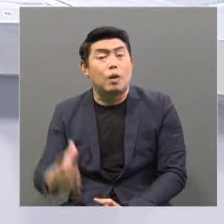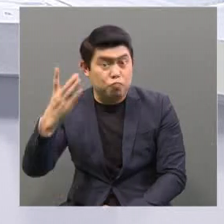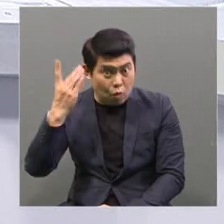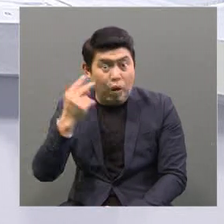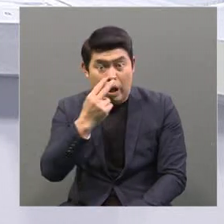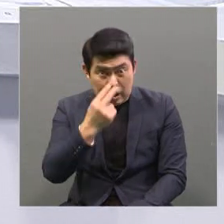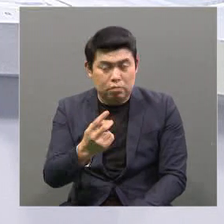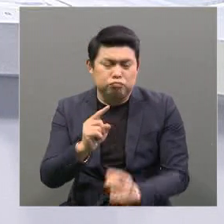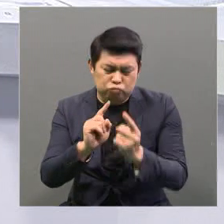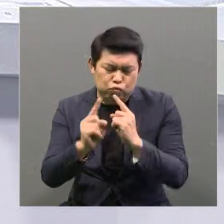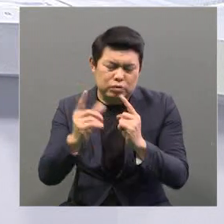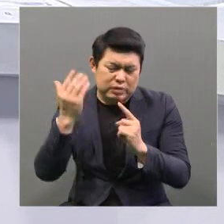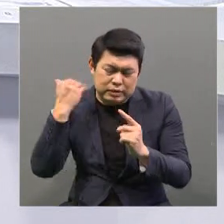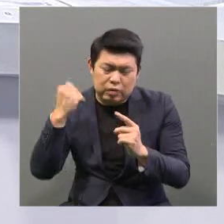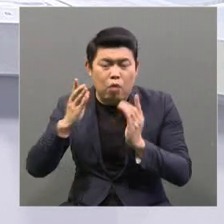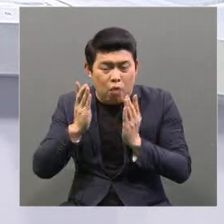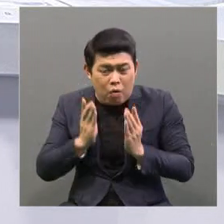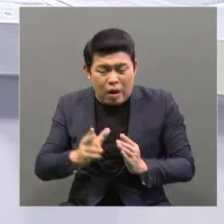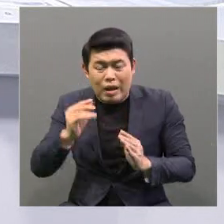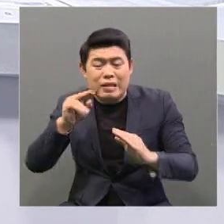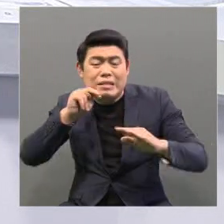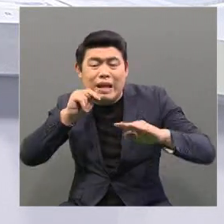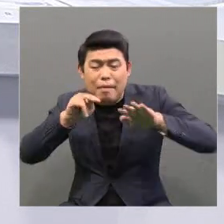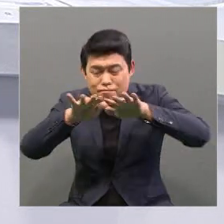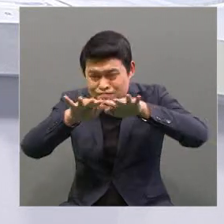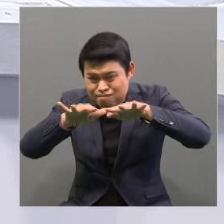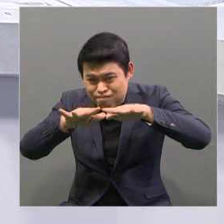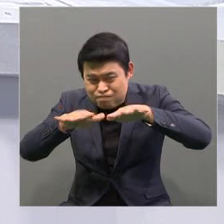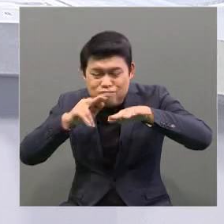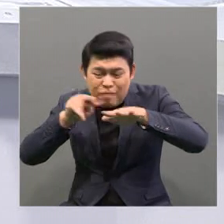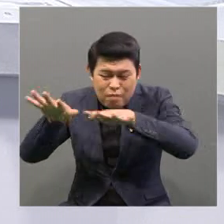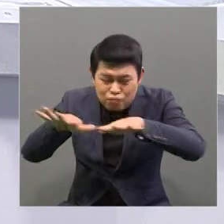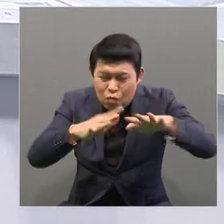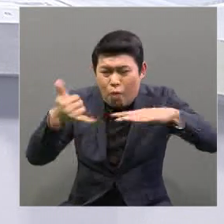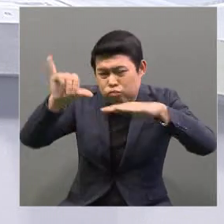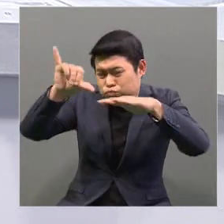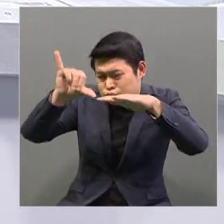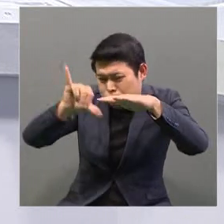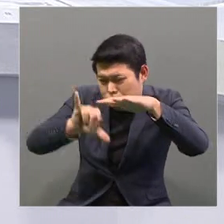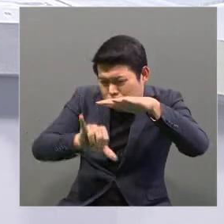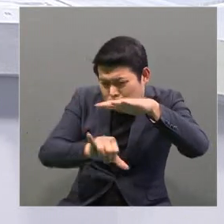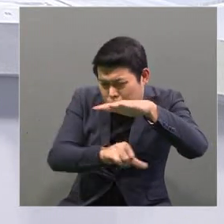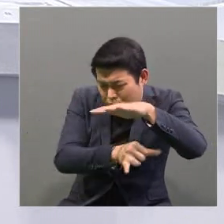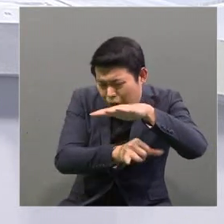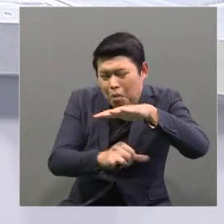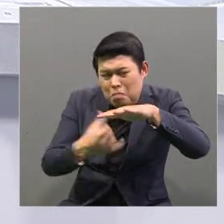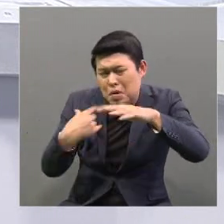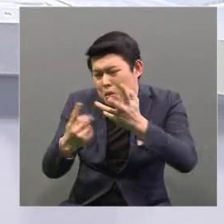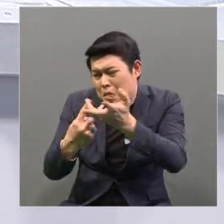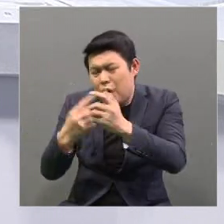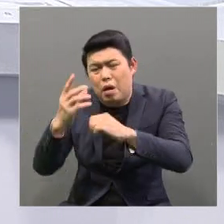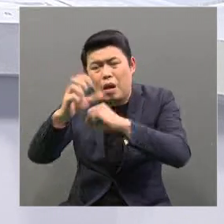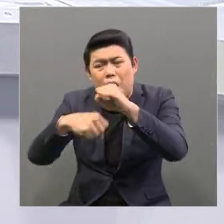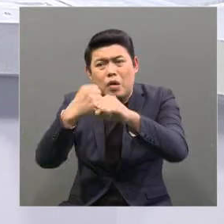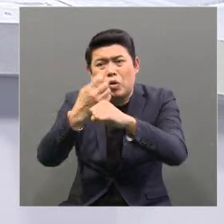เมื่อวานนี้เรายังพูดถึงเรื่องของคนจมน้ำนะว่าสถิติคนจมน้ำเสียชีวิตในประเทศไทยเยอะมากโดยเฉพาะอย่างยิ่งที่เป็นเด็กที ่ อายุต่ำกว่า